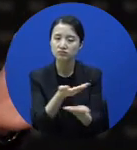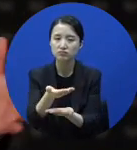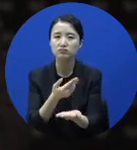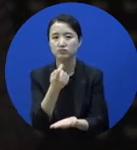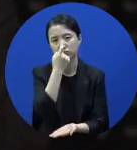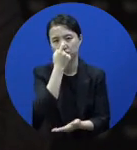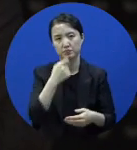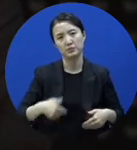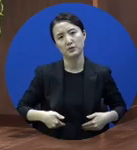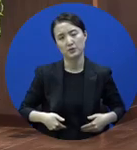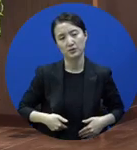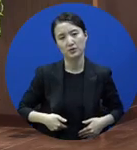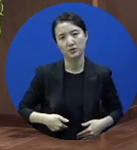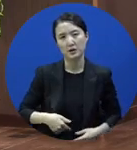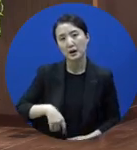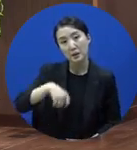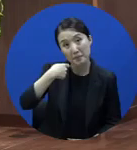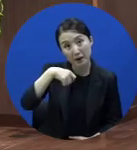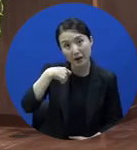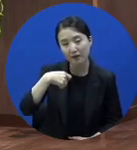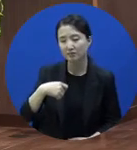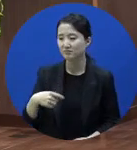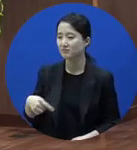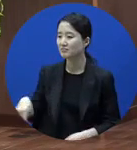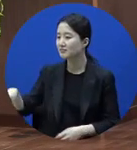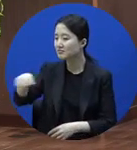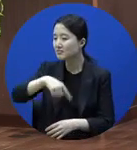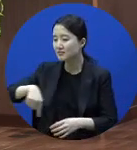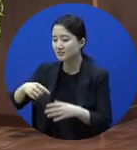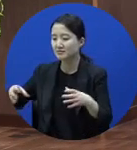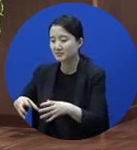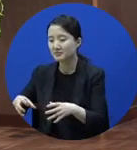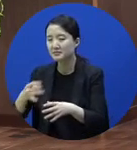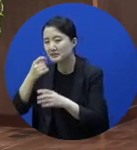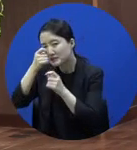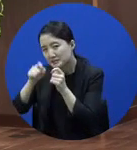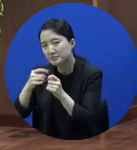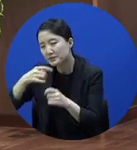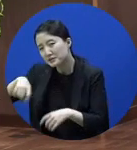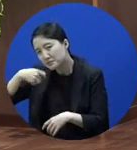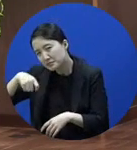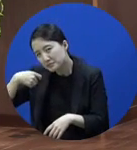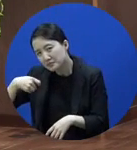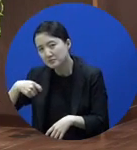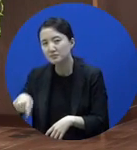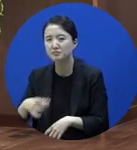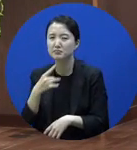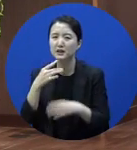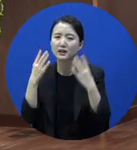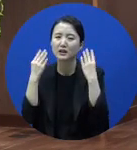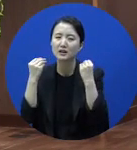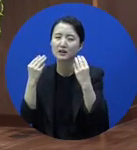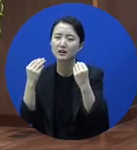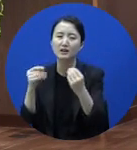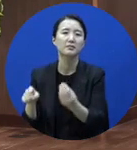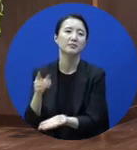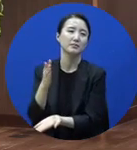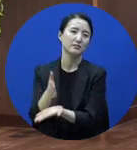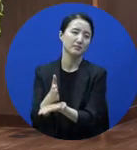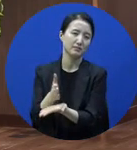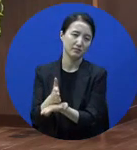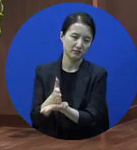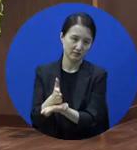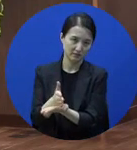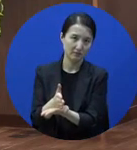자기 팀원들하고만 해요. 또 다른 팀원들, 외부 팀원들하고 하진 않아요. 돈이 들어갈 수도 있겠지만 아니면 꼭 굳이 뭐 그렇게 할 필요가